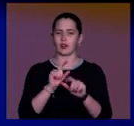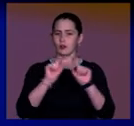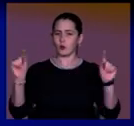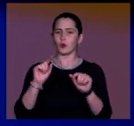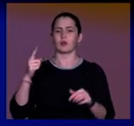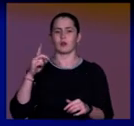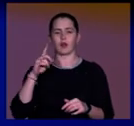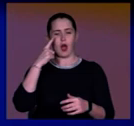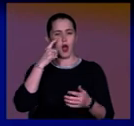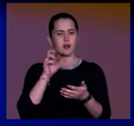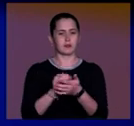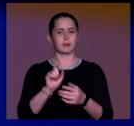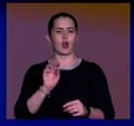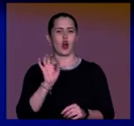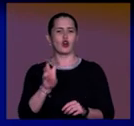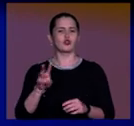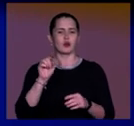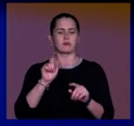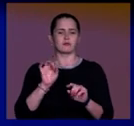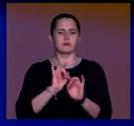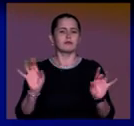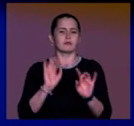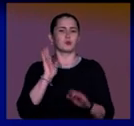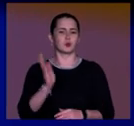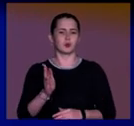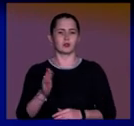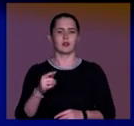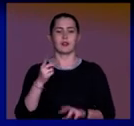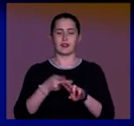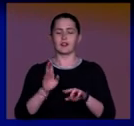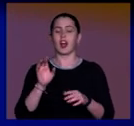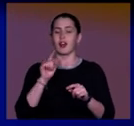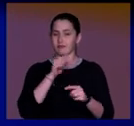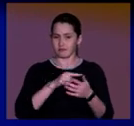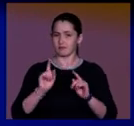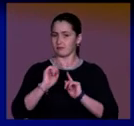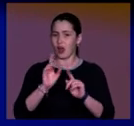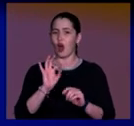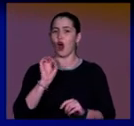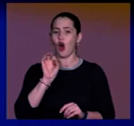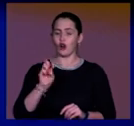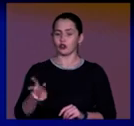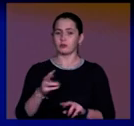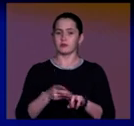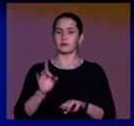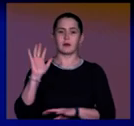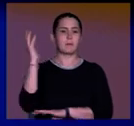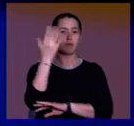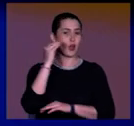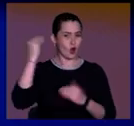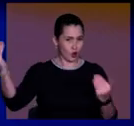произведении конечно можно речь пойдет о большой березе а кто главный герой этого произведения